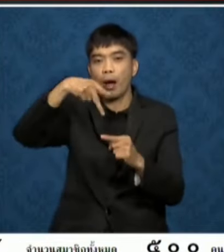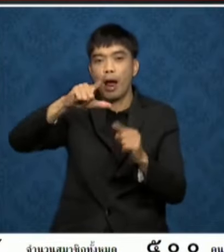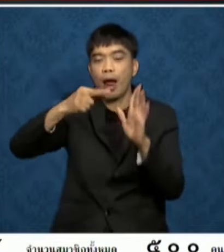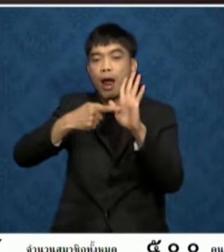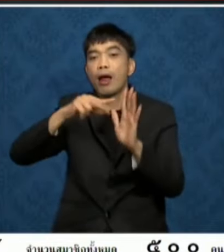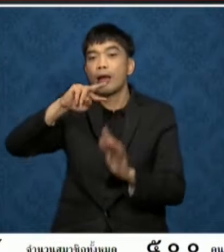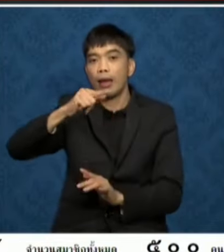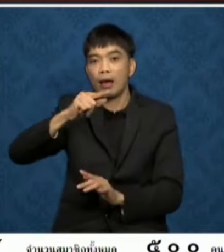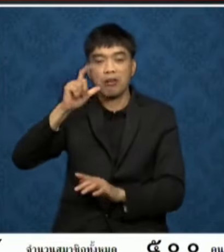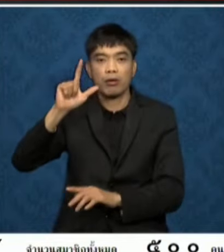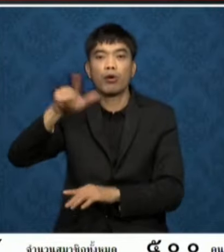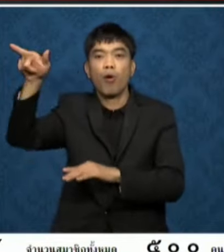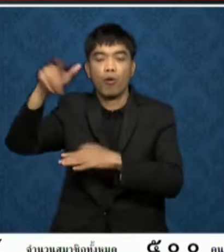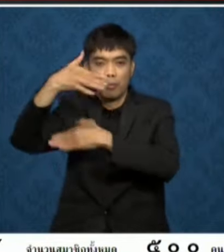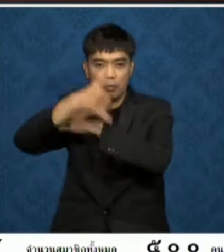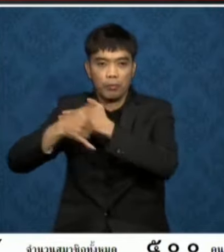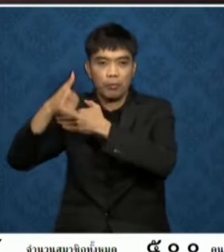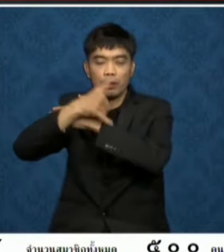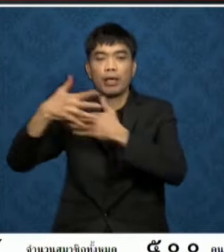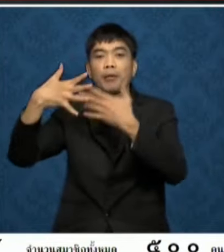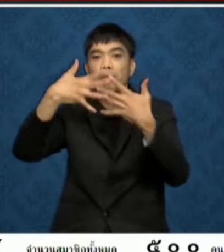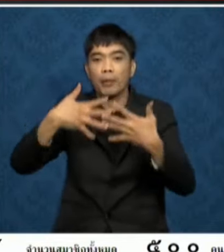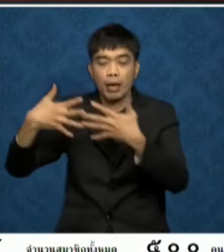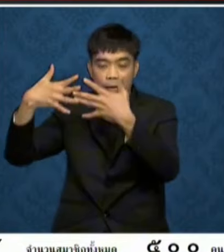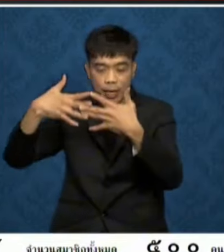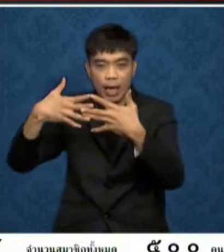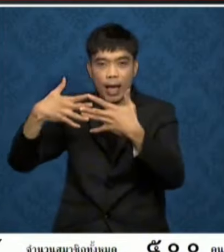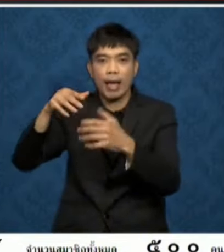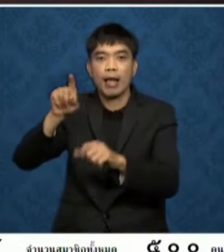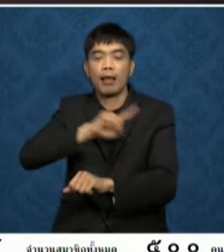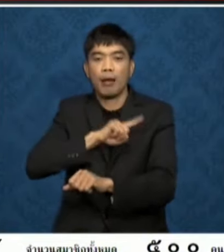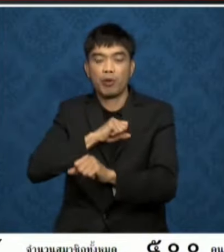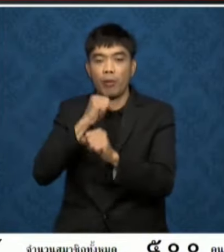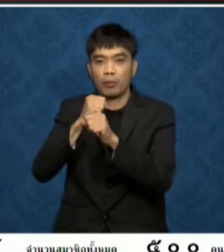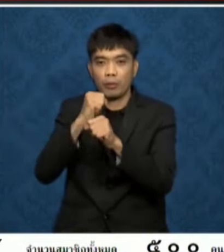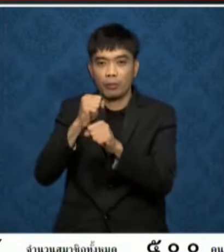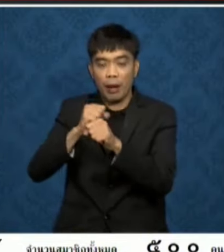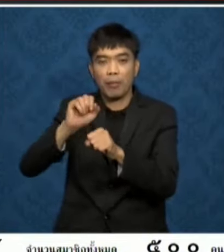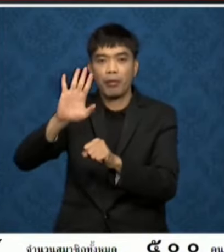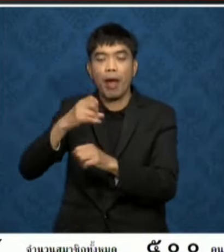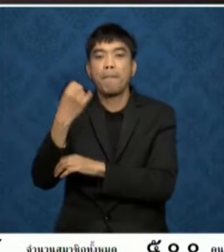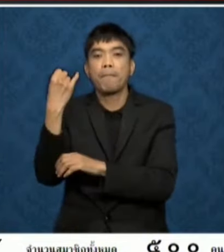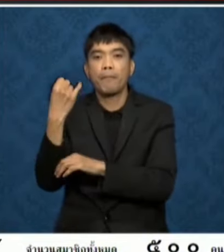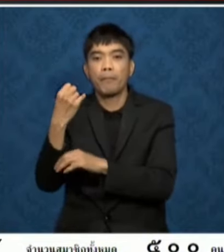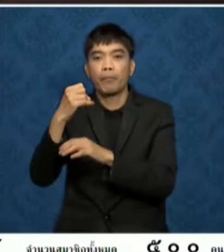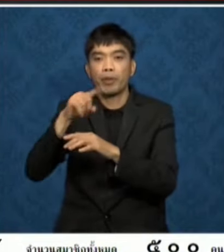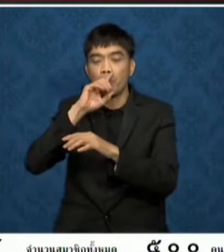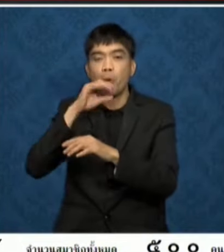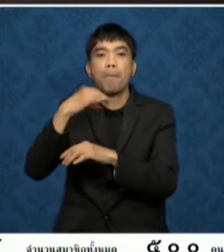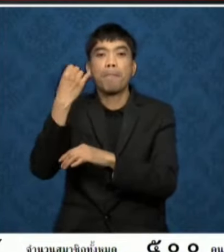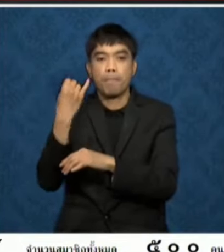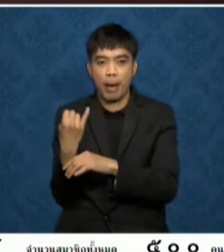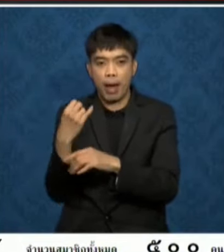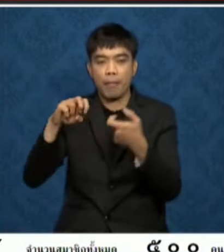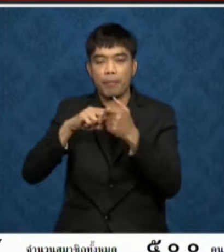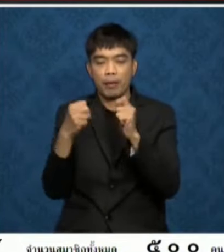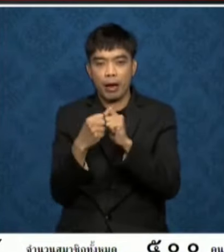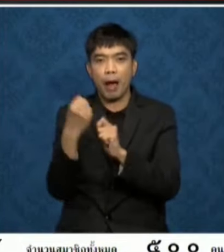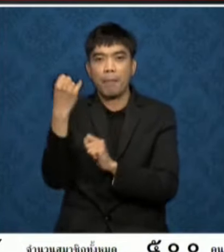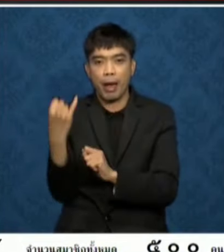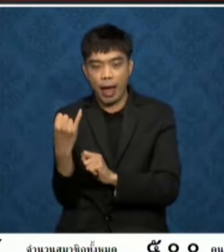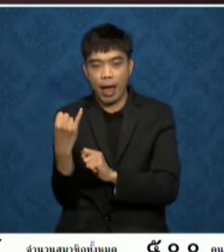ที่เคยเป็นผู้ถือครองสัมปทานในแหล่งเอราวัณมาอย่างยาวนานนะคะได้พ่ายแพ้ตกทะเลอ่าวไทยไปและเมื่อเช